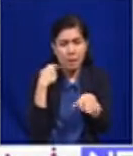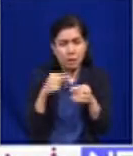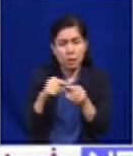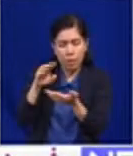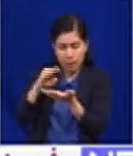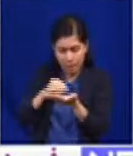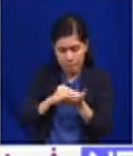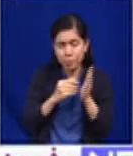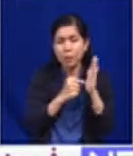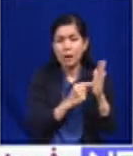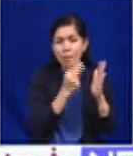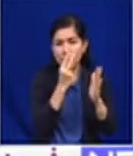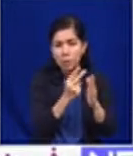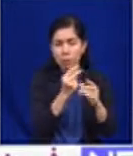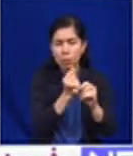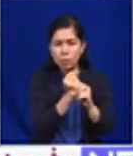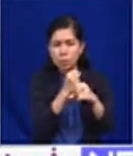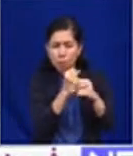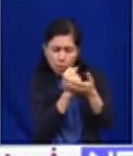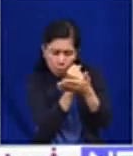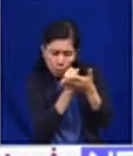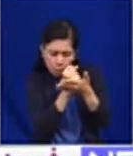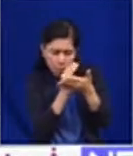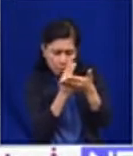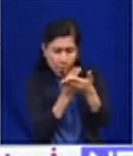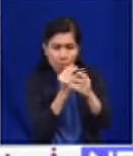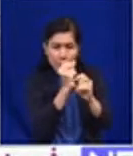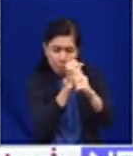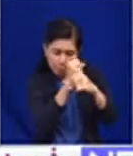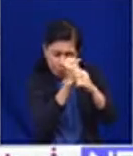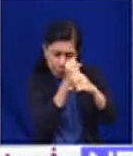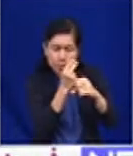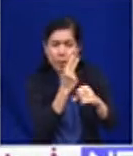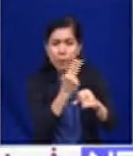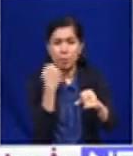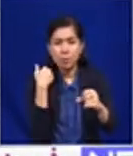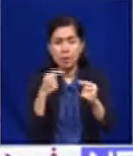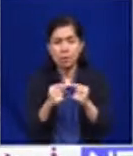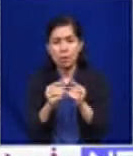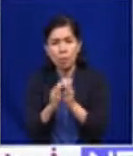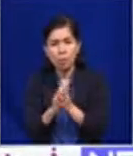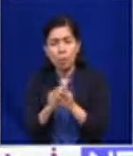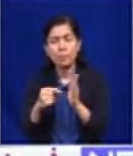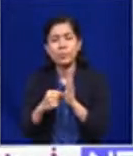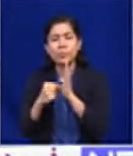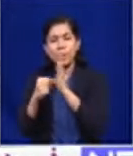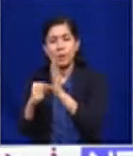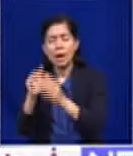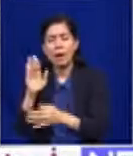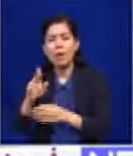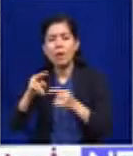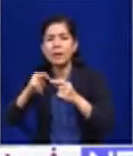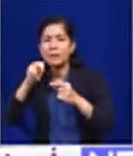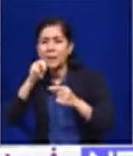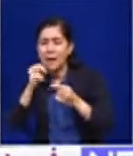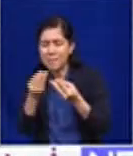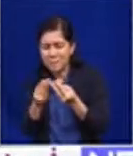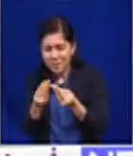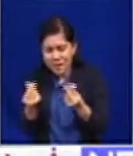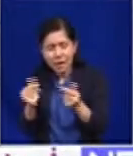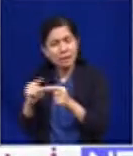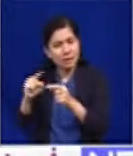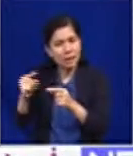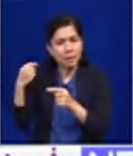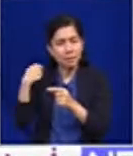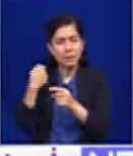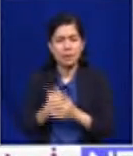กครั้งนะคะว่าเป็นทากทะเลชนิดใดพร้อมกับเก็บตัวอย่างน้ำแล้วก็ตะกอนที่บริเวณชายหาดไปตรวจสอบด้วยเพื่อที่จะหาสา